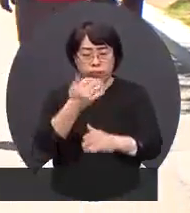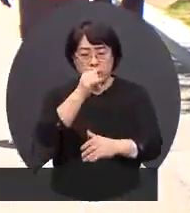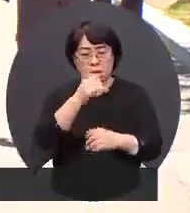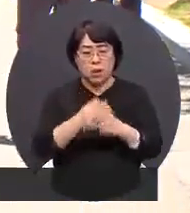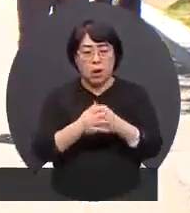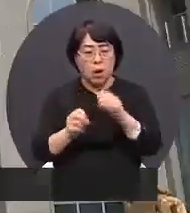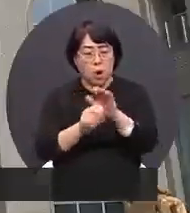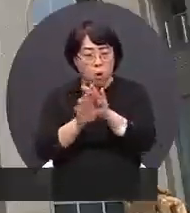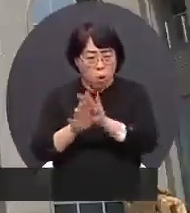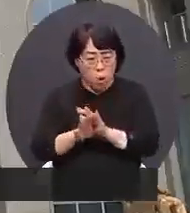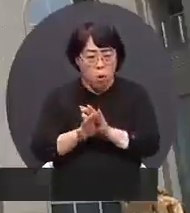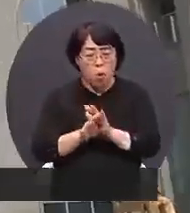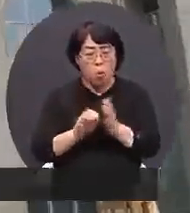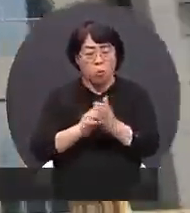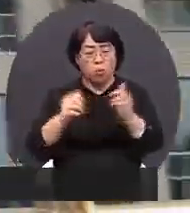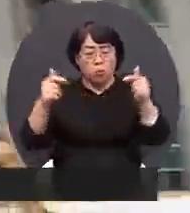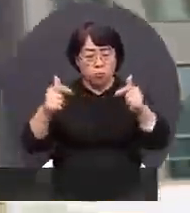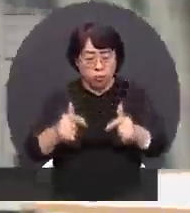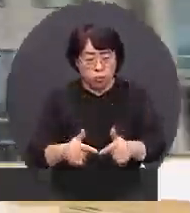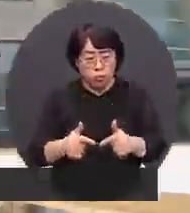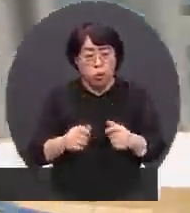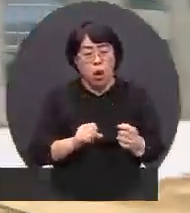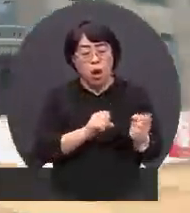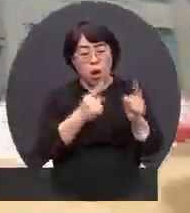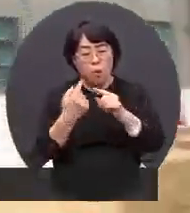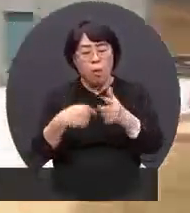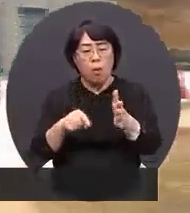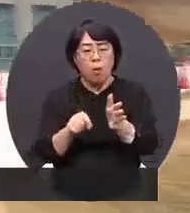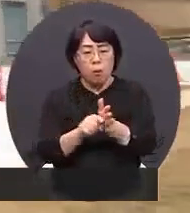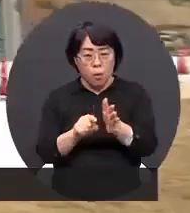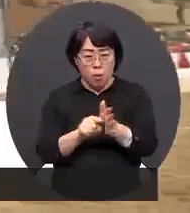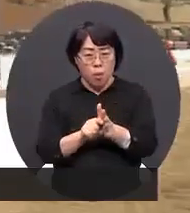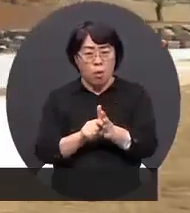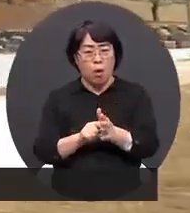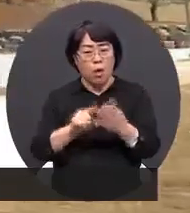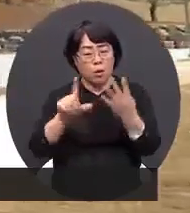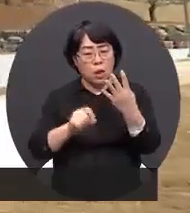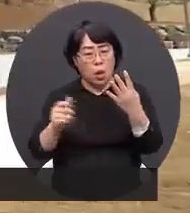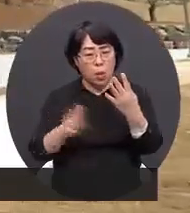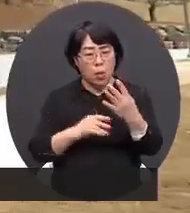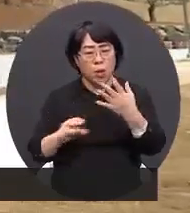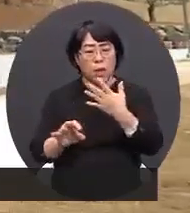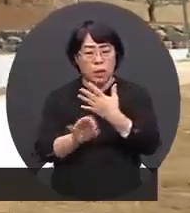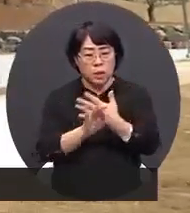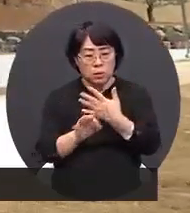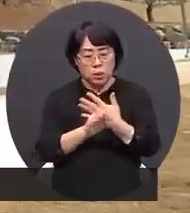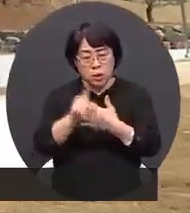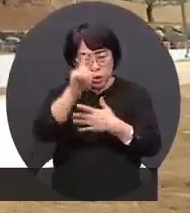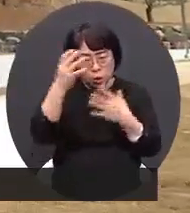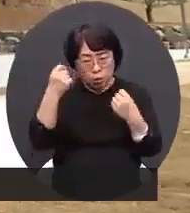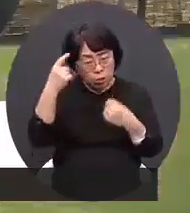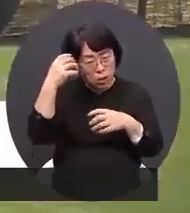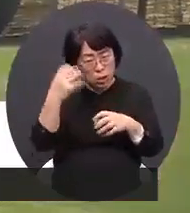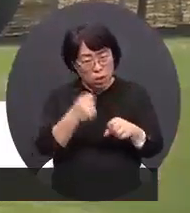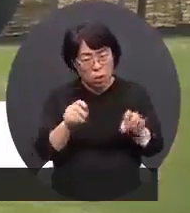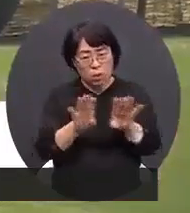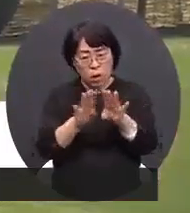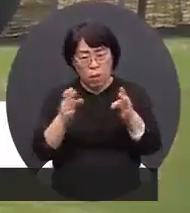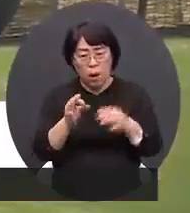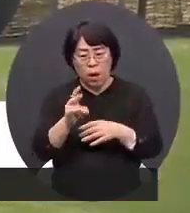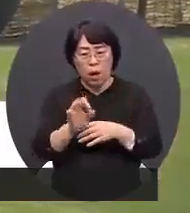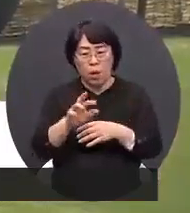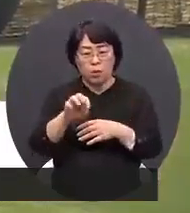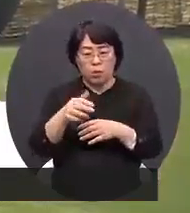코나 입으로 급감한 관광 수요 회복을 위해 단 잔 다음 달부터 임시정부 기념관 개관과 영춘 재 된